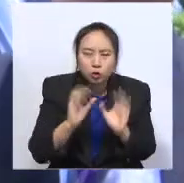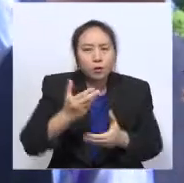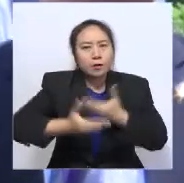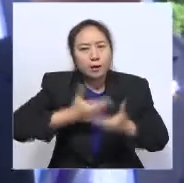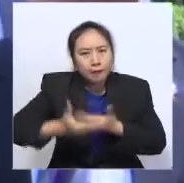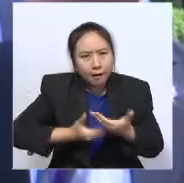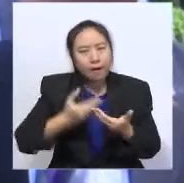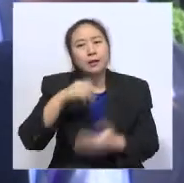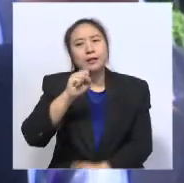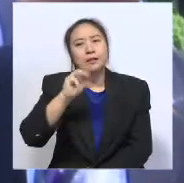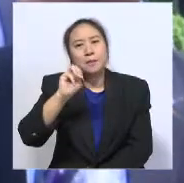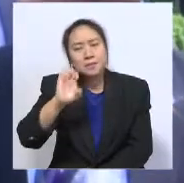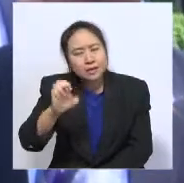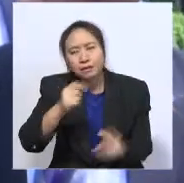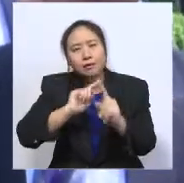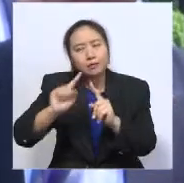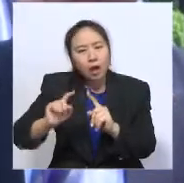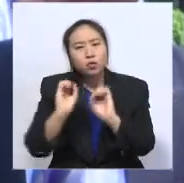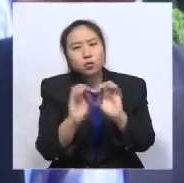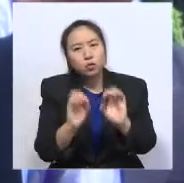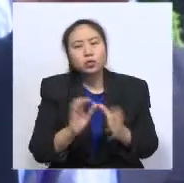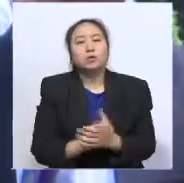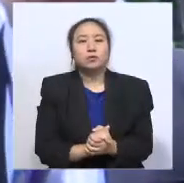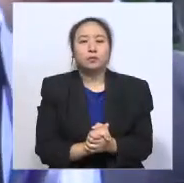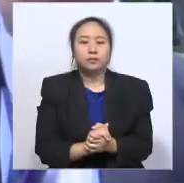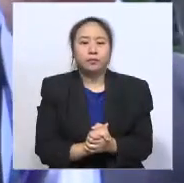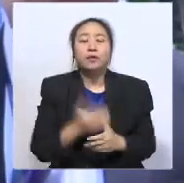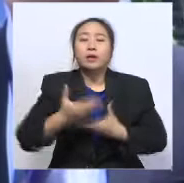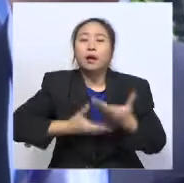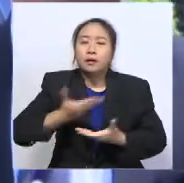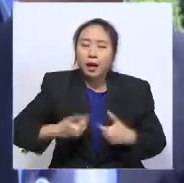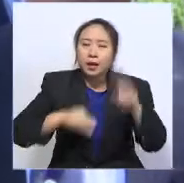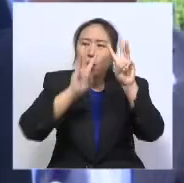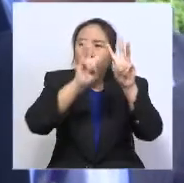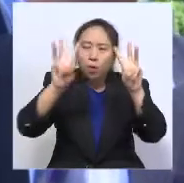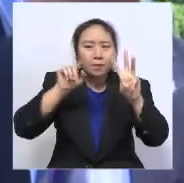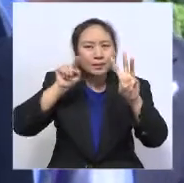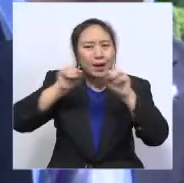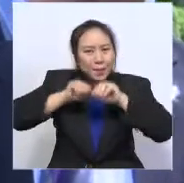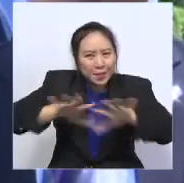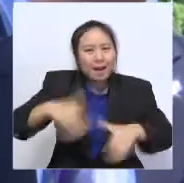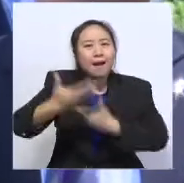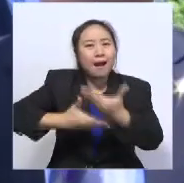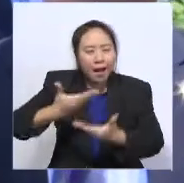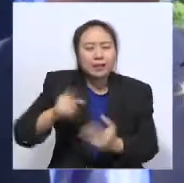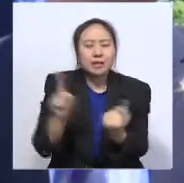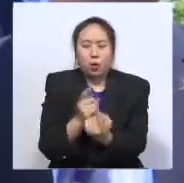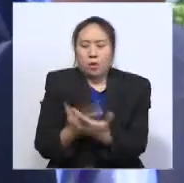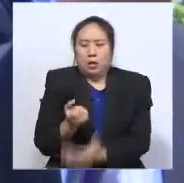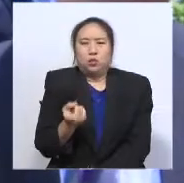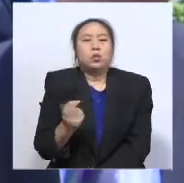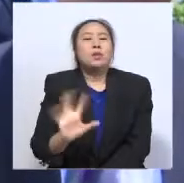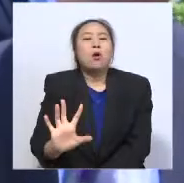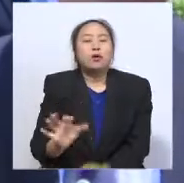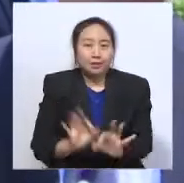ายย่อย SME ใช่ไหมแล้วก็อะไรล่ะการค้าขายออนไลน์อีคอมเมิร์ซสังคมไร้เงินสดอะไรกันเนี่ยแต่ทั้งนี้ทั้งนั้นมันต้องได้ประโย